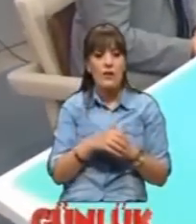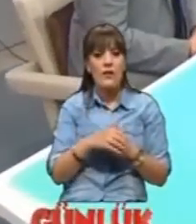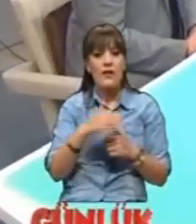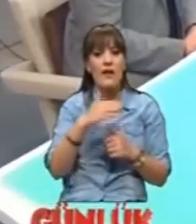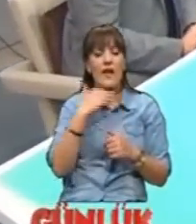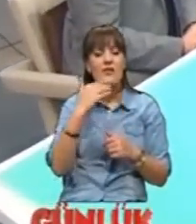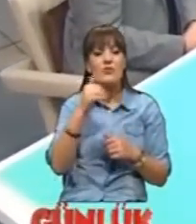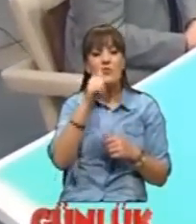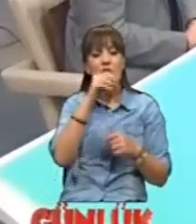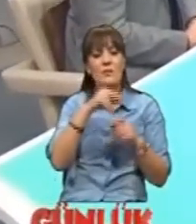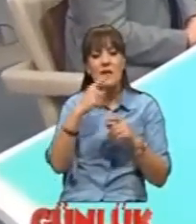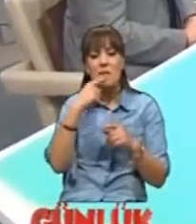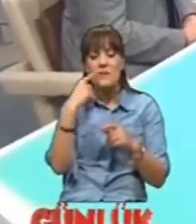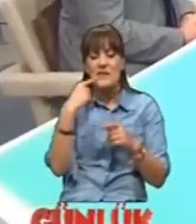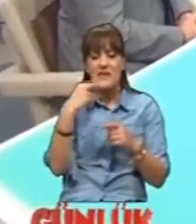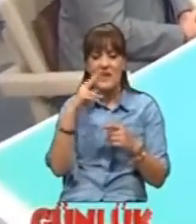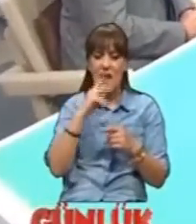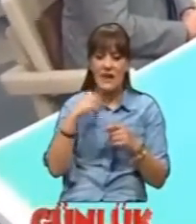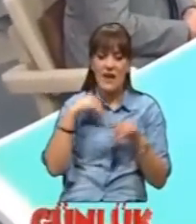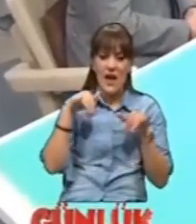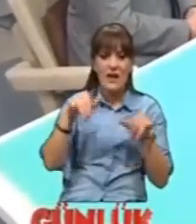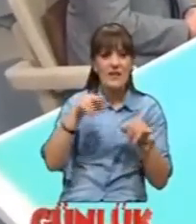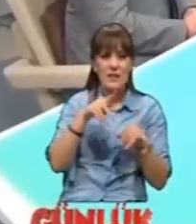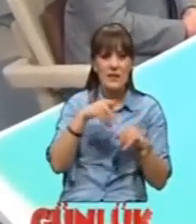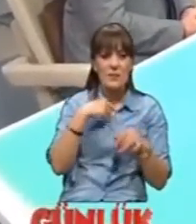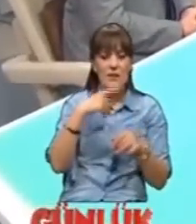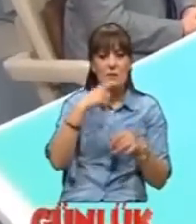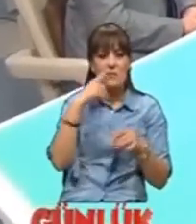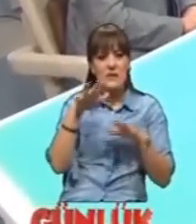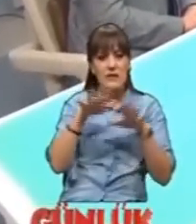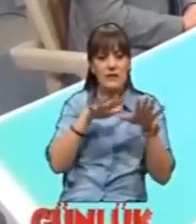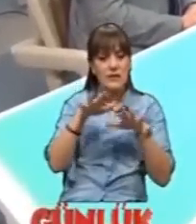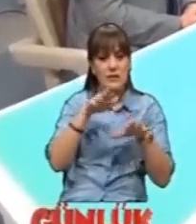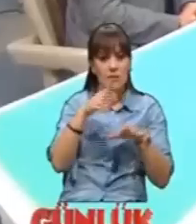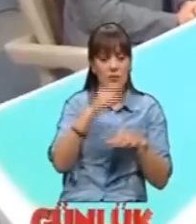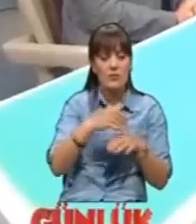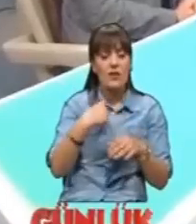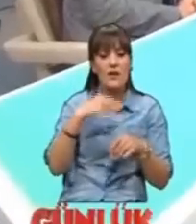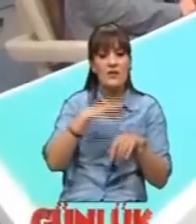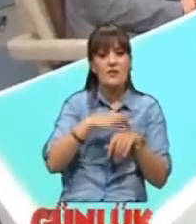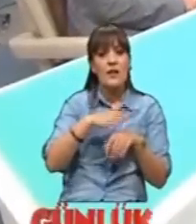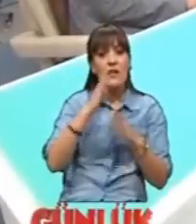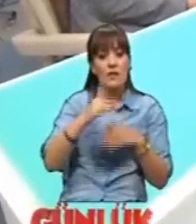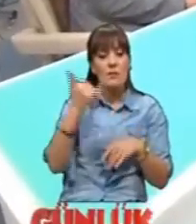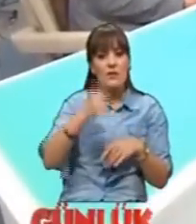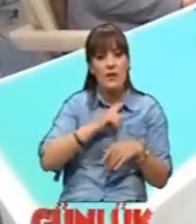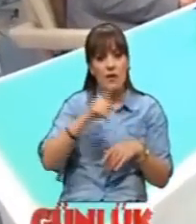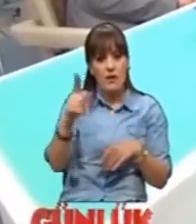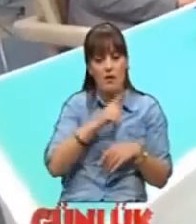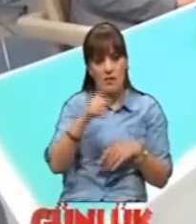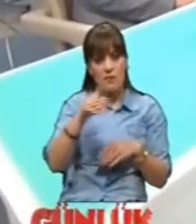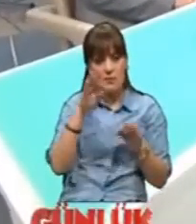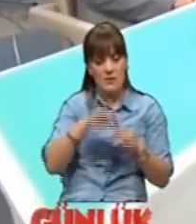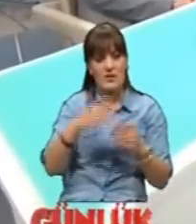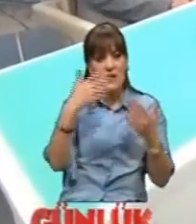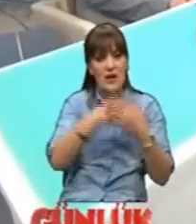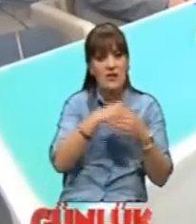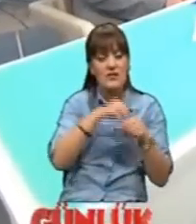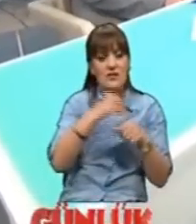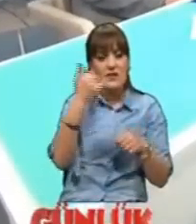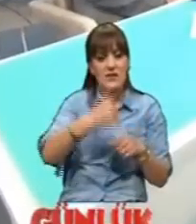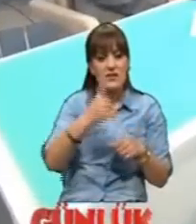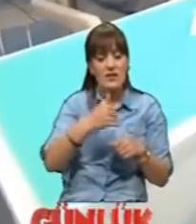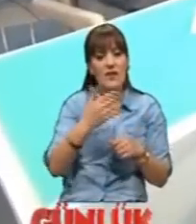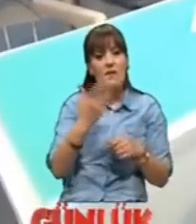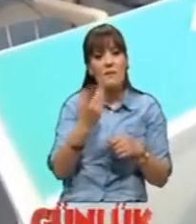sonra et suyu kıvamında gelebilir rengi. Evet. Hastalar sık idrara çıkmaya başlar. Geceleri